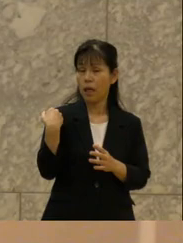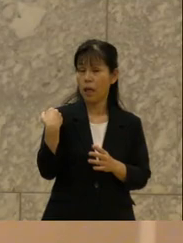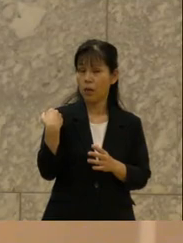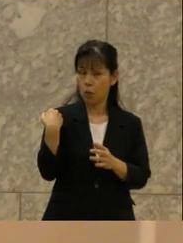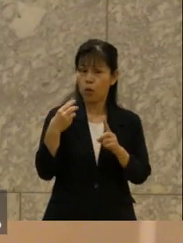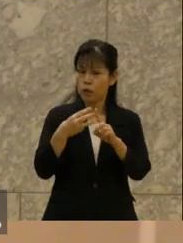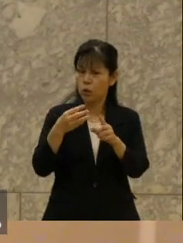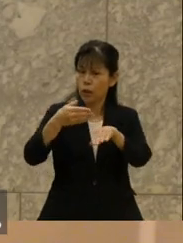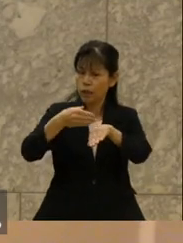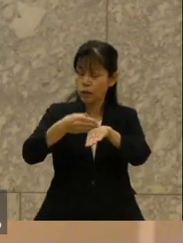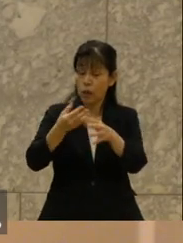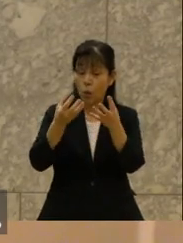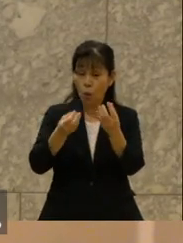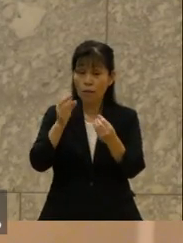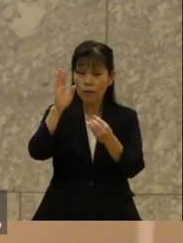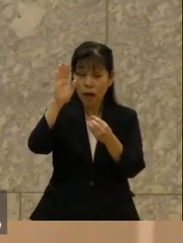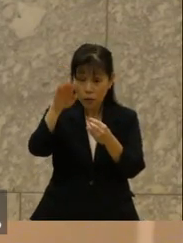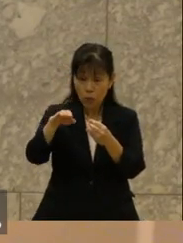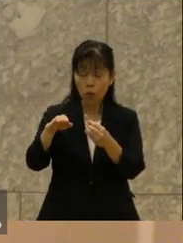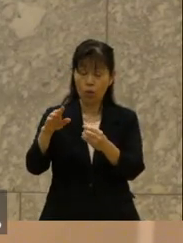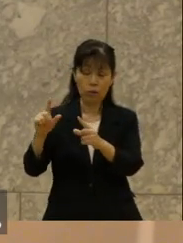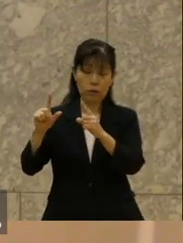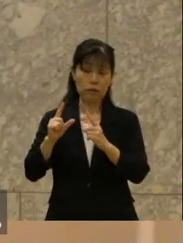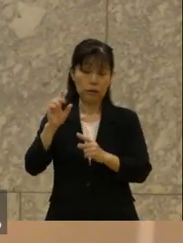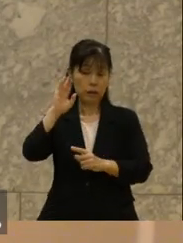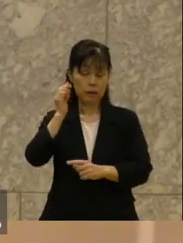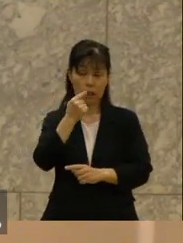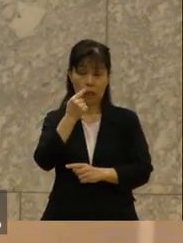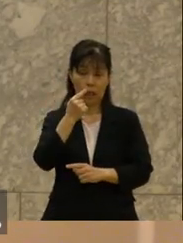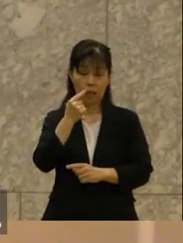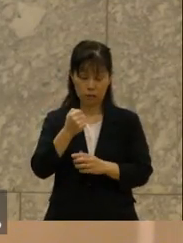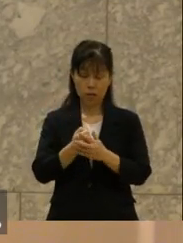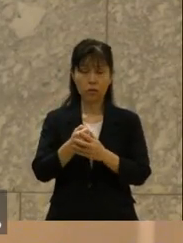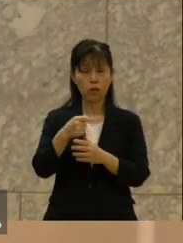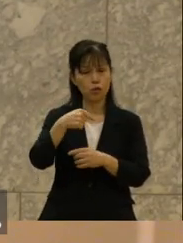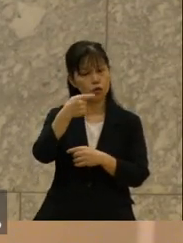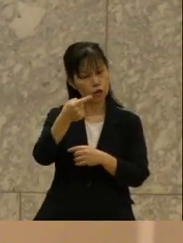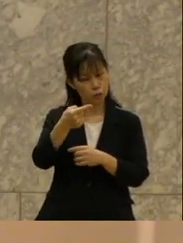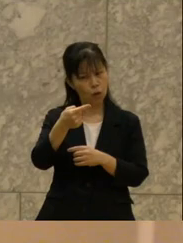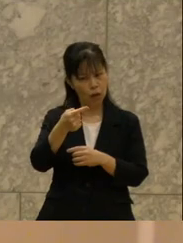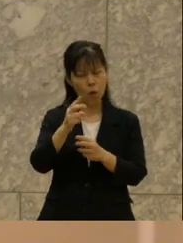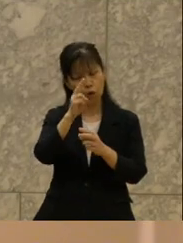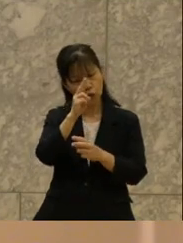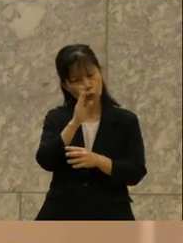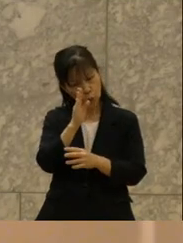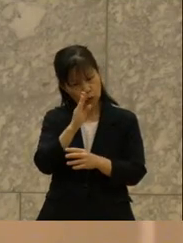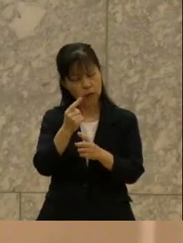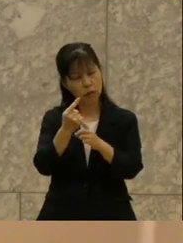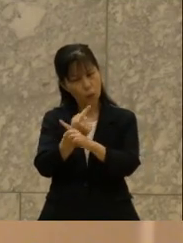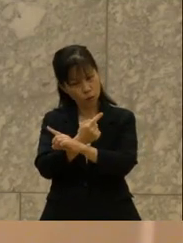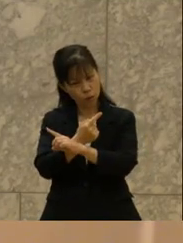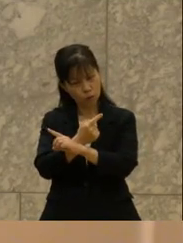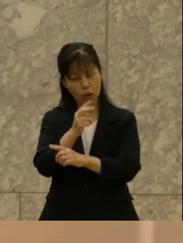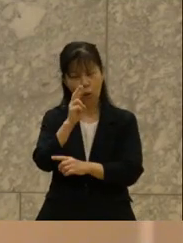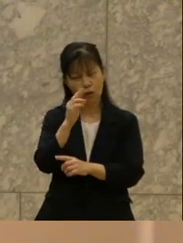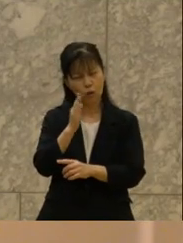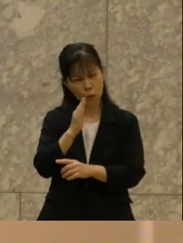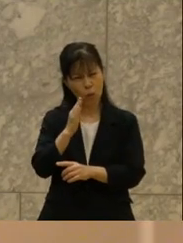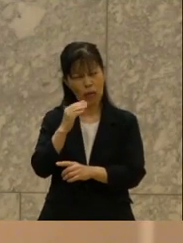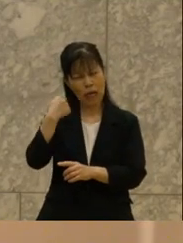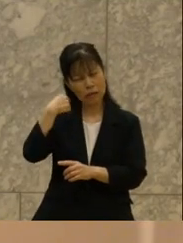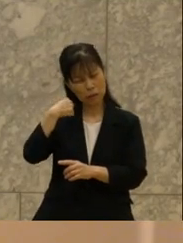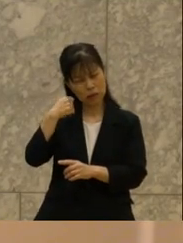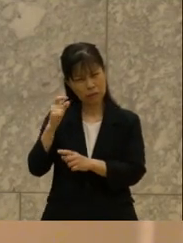練習が終わってからでその前日の練習もその翌日のレースがお昼ぐらいと聞いてたのでお昼ぐらいのちょっと暑い時間